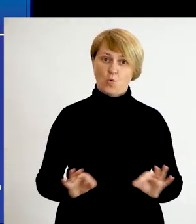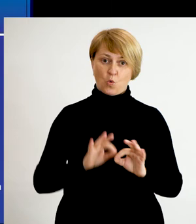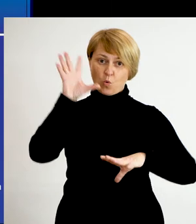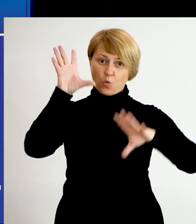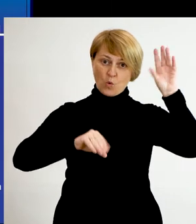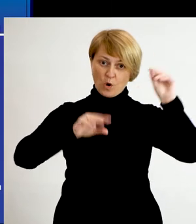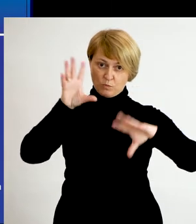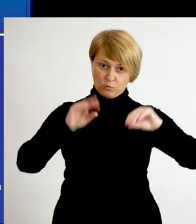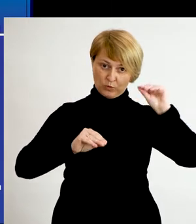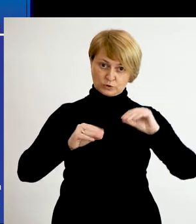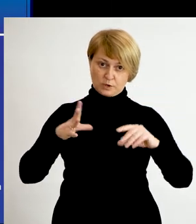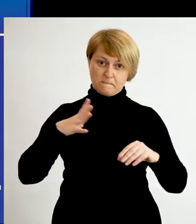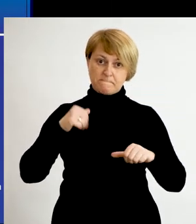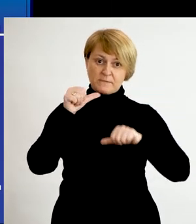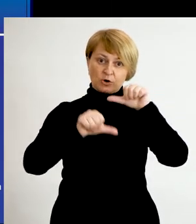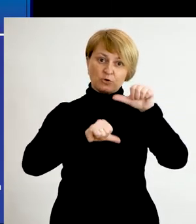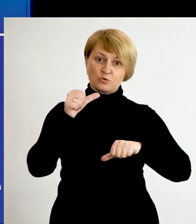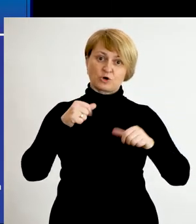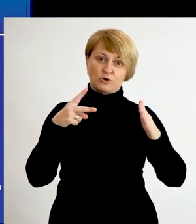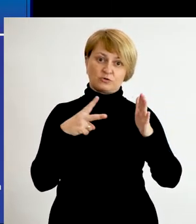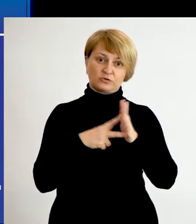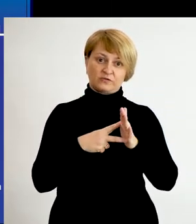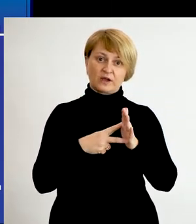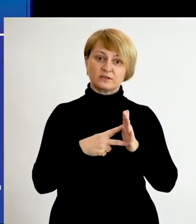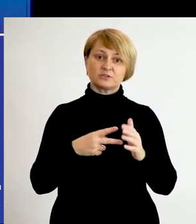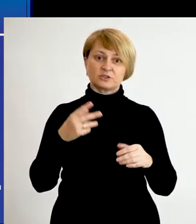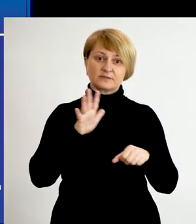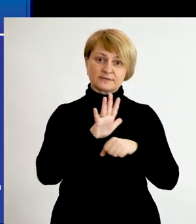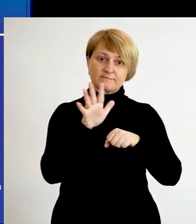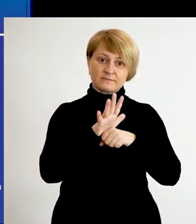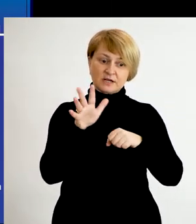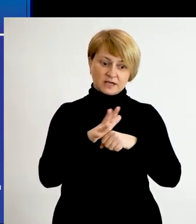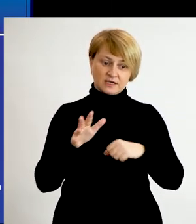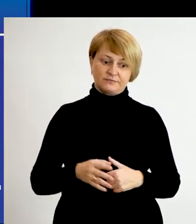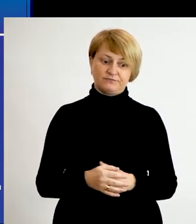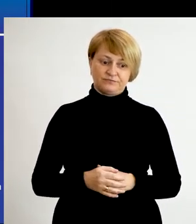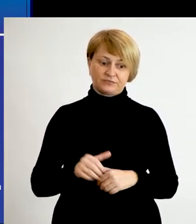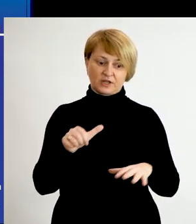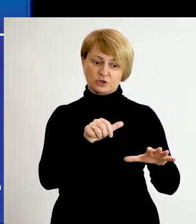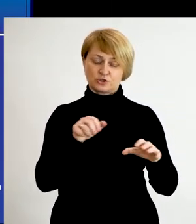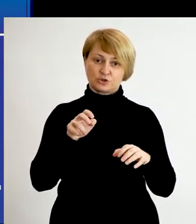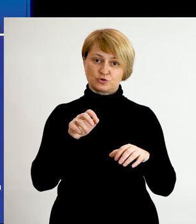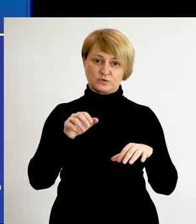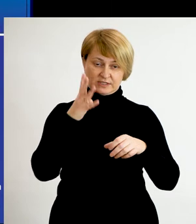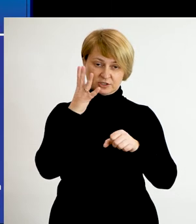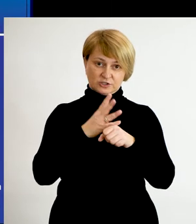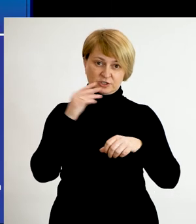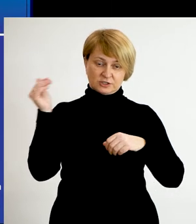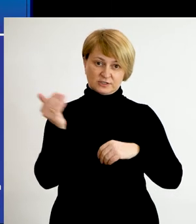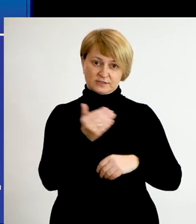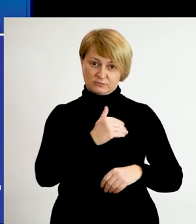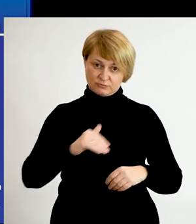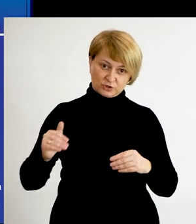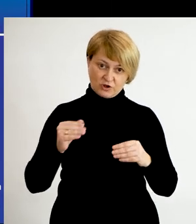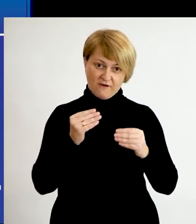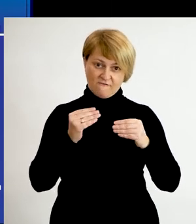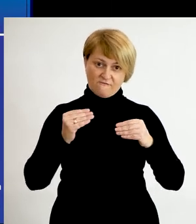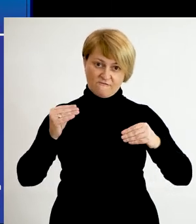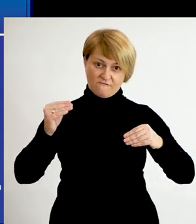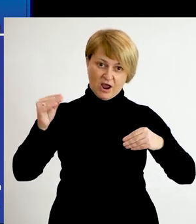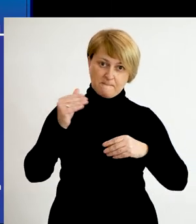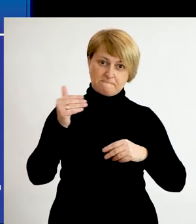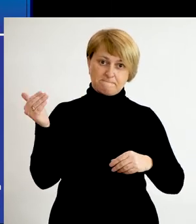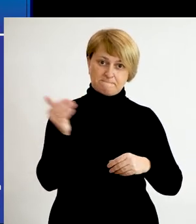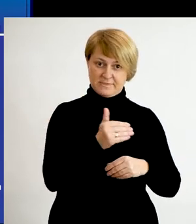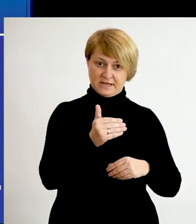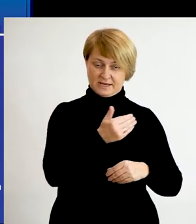ogółem, w stosunku do 2015 roku porównujemy z 640 000 000, te wydatki budżetowe urosły nam, tak jak